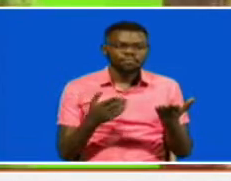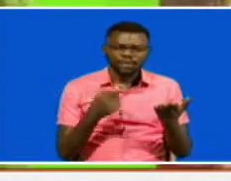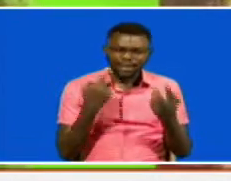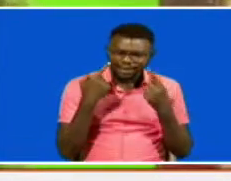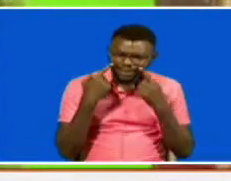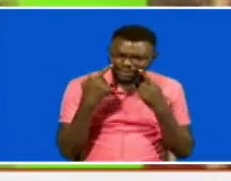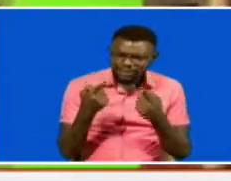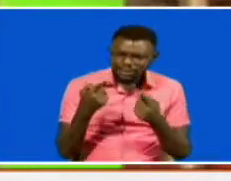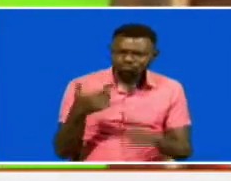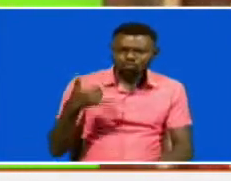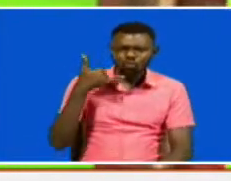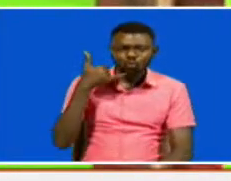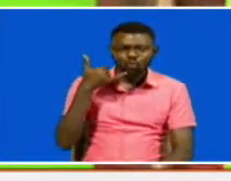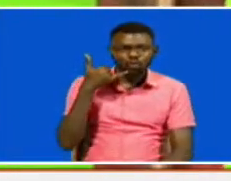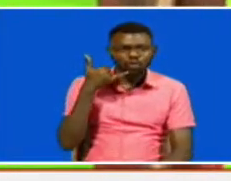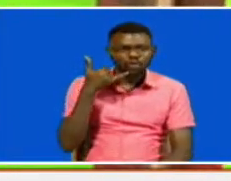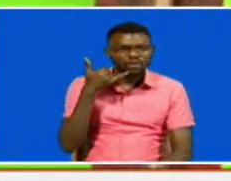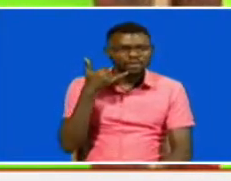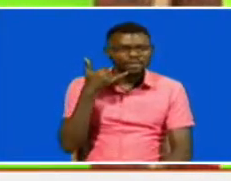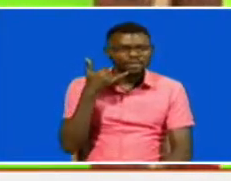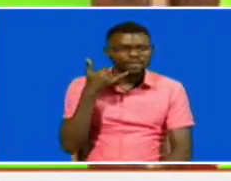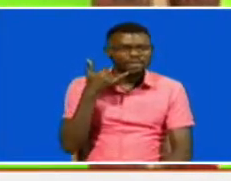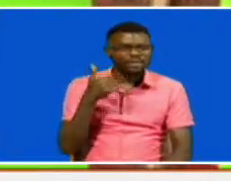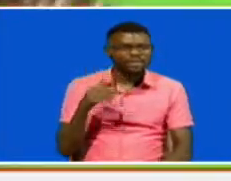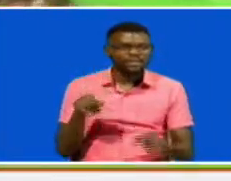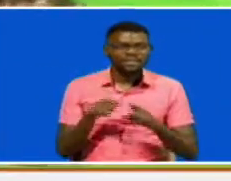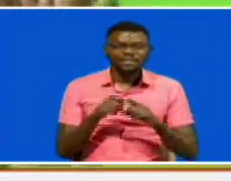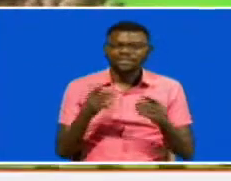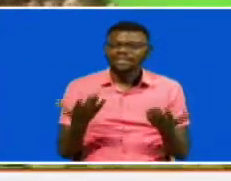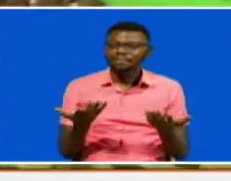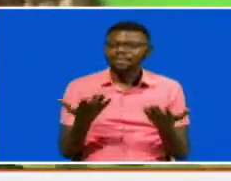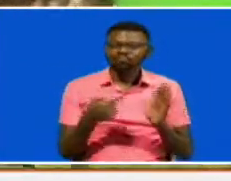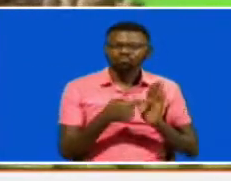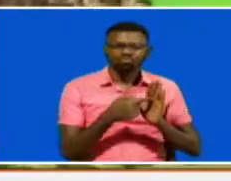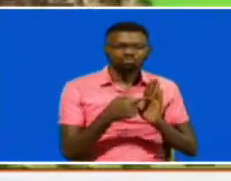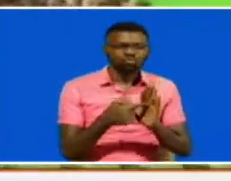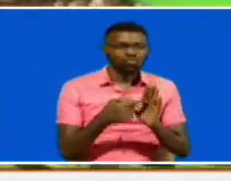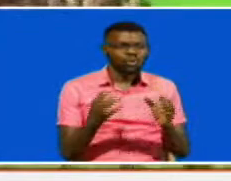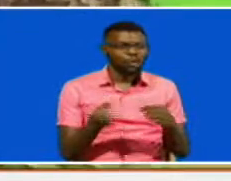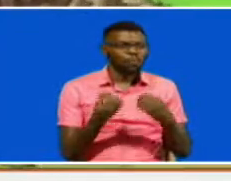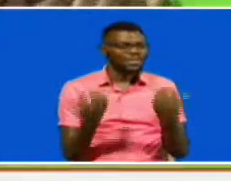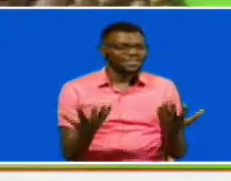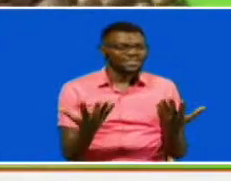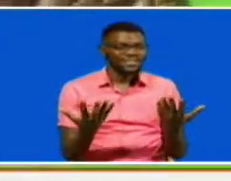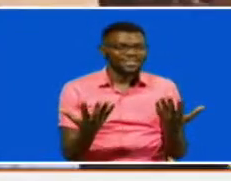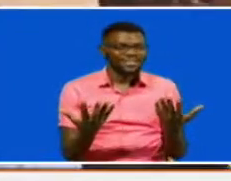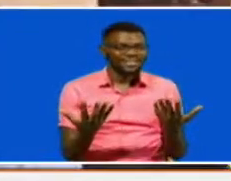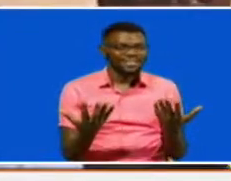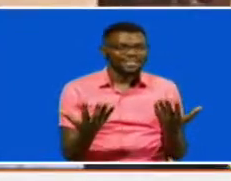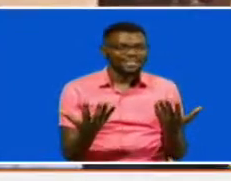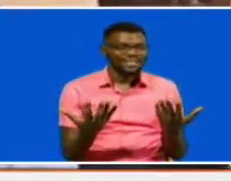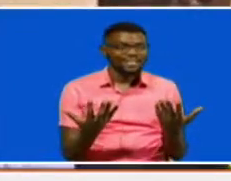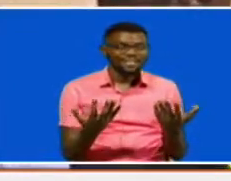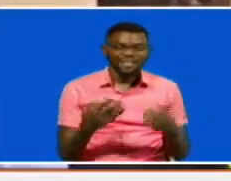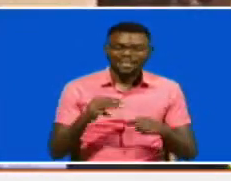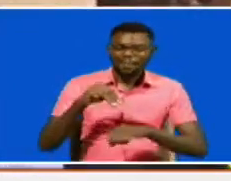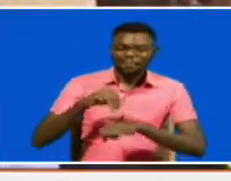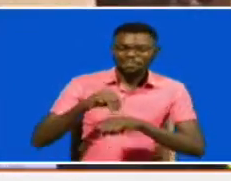mpimaji, na bei hiyo hiyo huwezi kumtolea nusu kilo mwananchi ama nini, inaenda moja kwa moja kupeleka